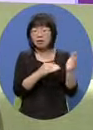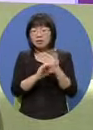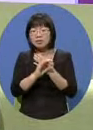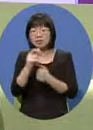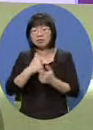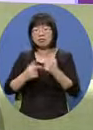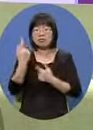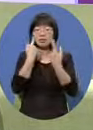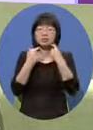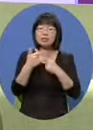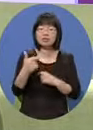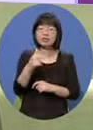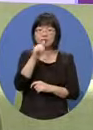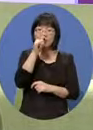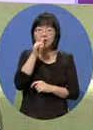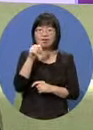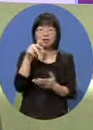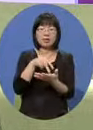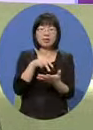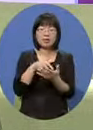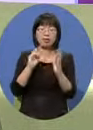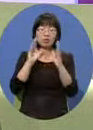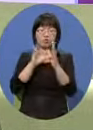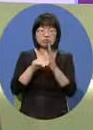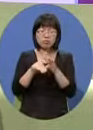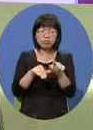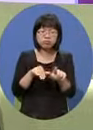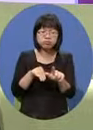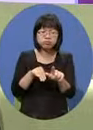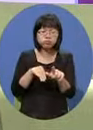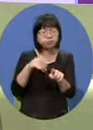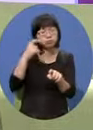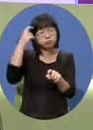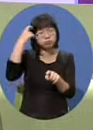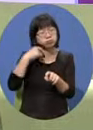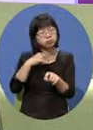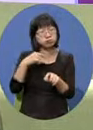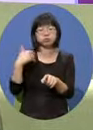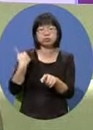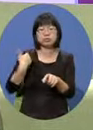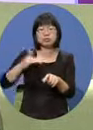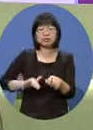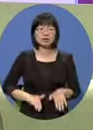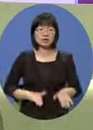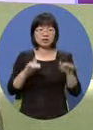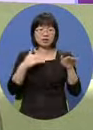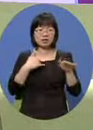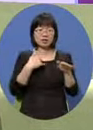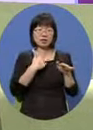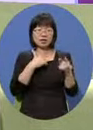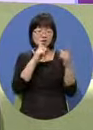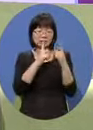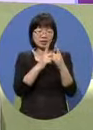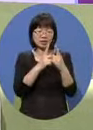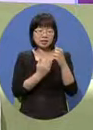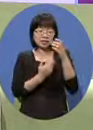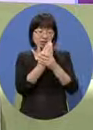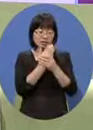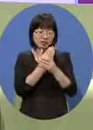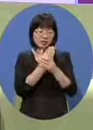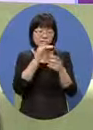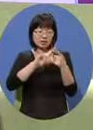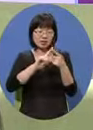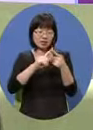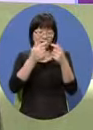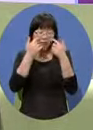상처가 되게 쉽죠. 그렇죠. 또 그런 경우에는 그 어릴 때는 그게 어떤 의미인지 몰랐다가 자라면서 자기가 겪은 사건의 의미를 알게 되는 경우들이